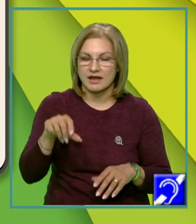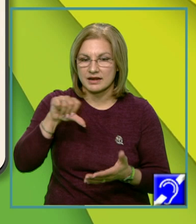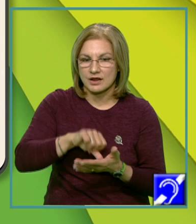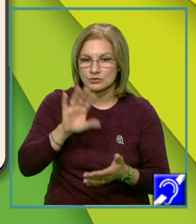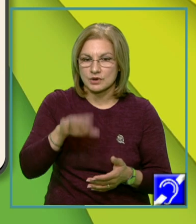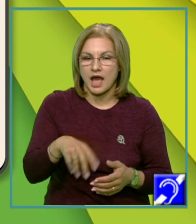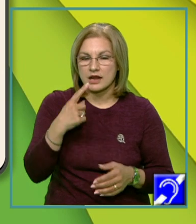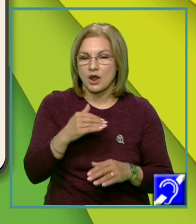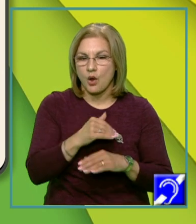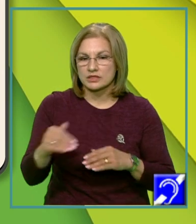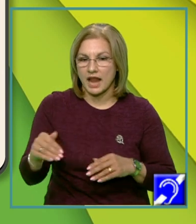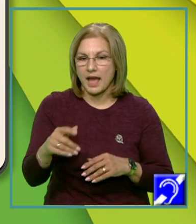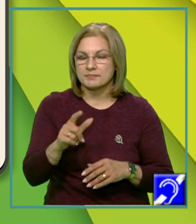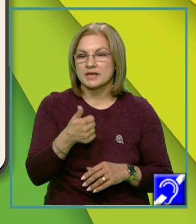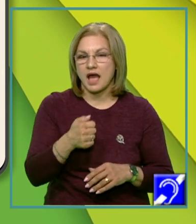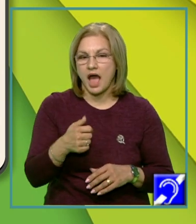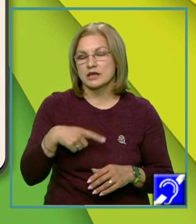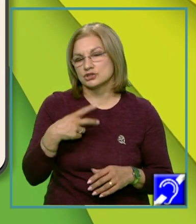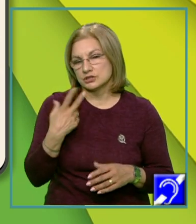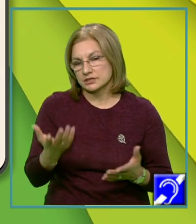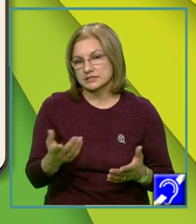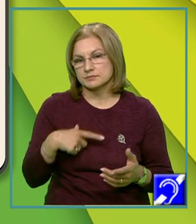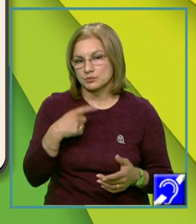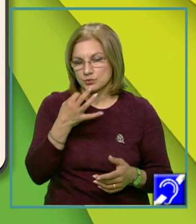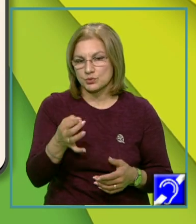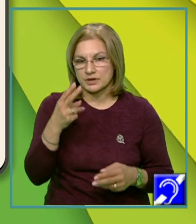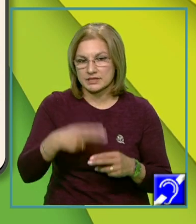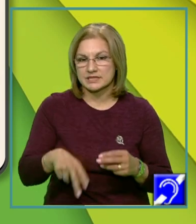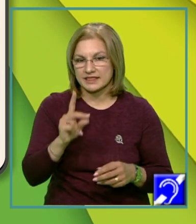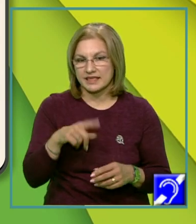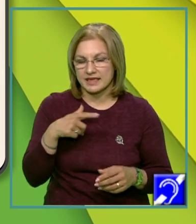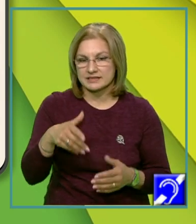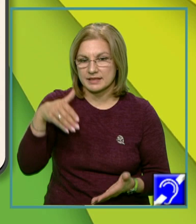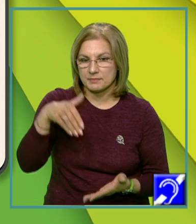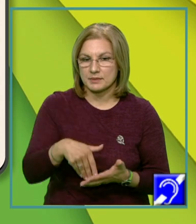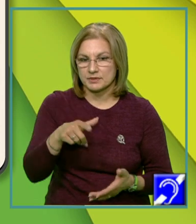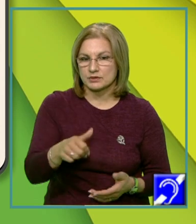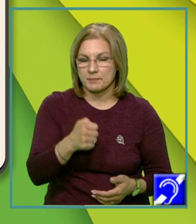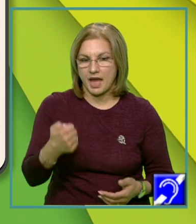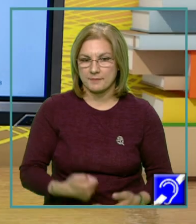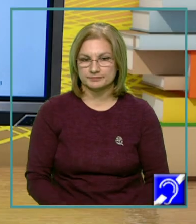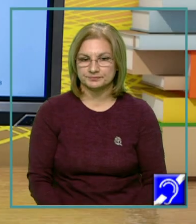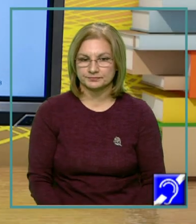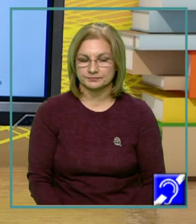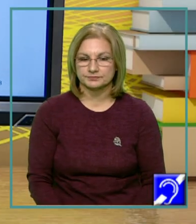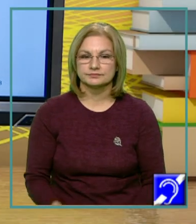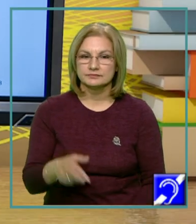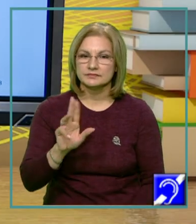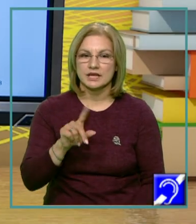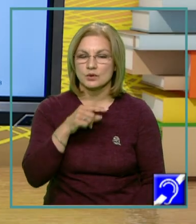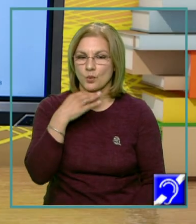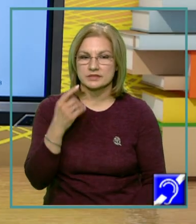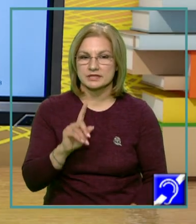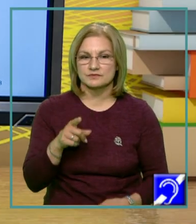inclusă atunci concluzionând că dreapta d este perpendiculară pe dreapta A dar nu este